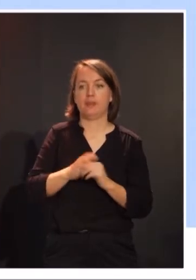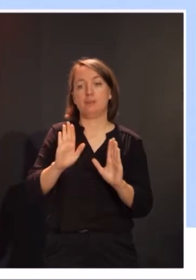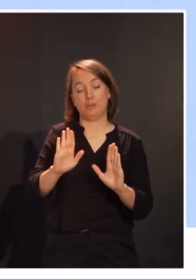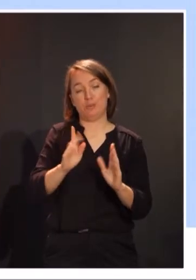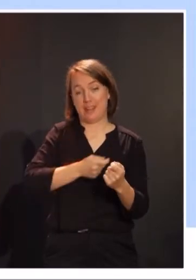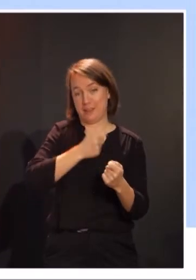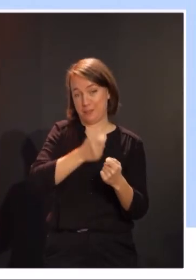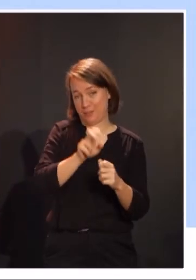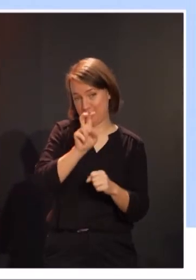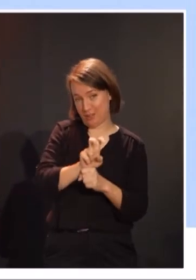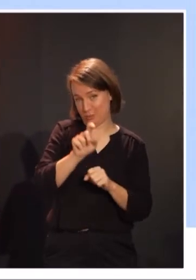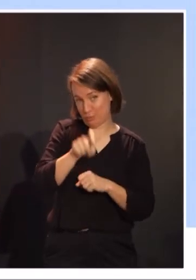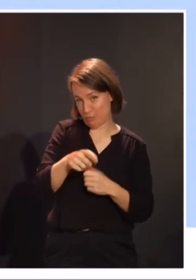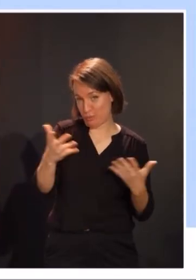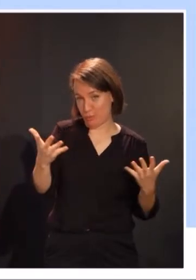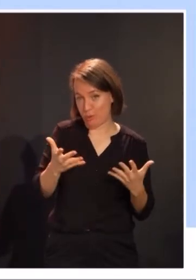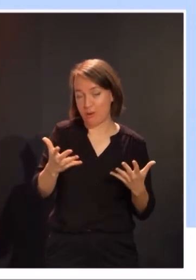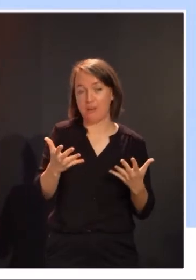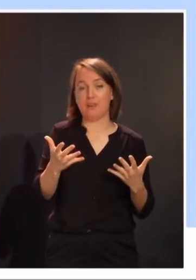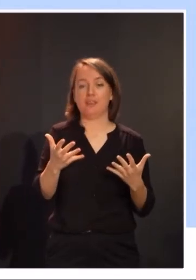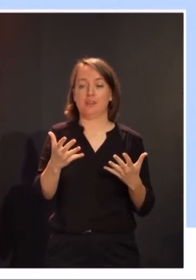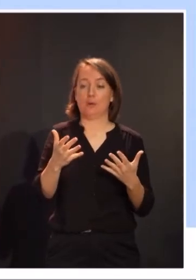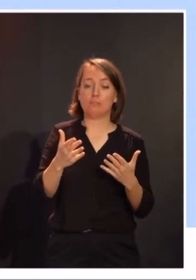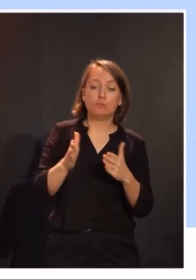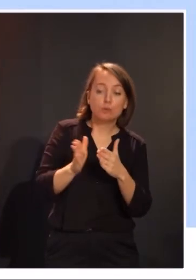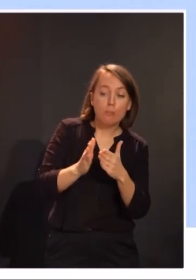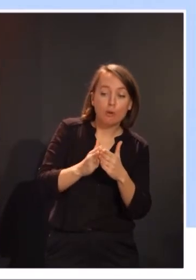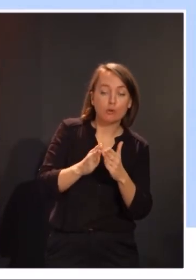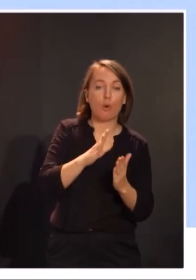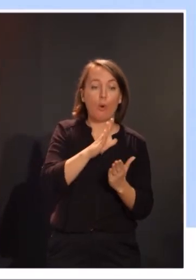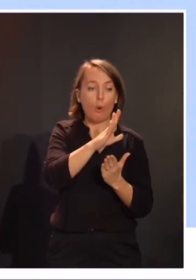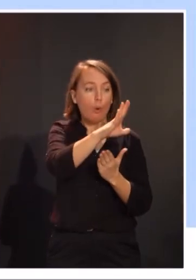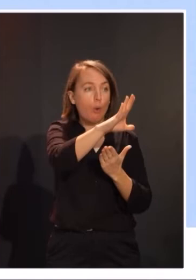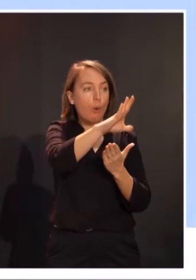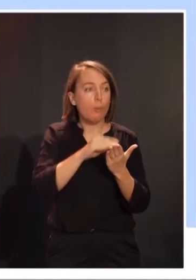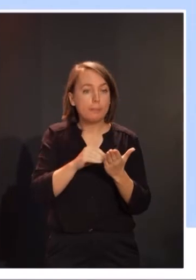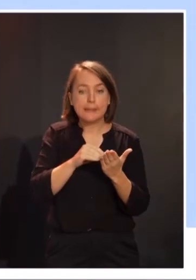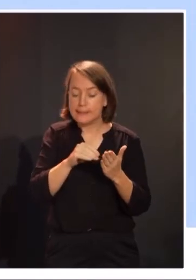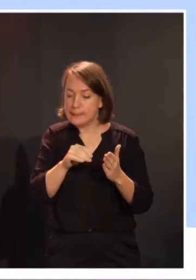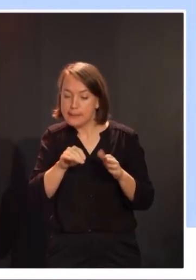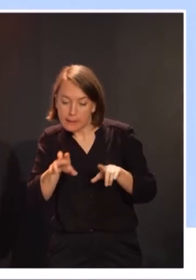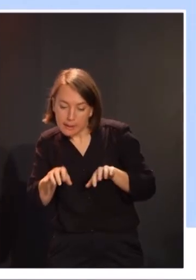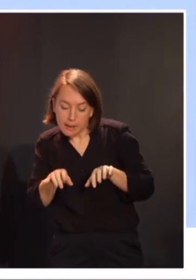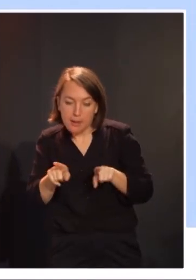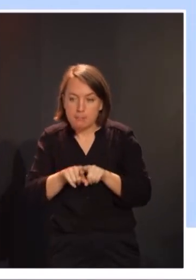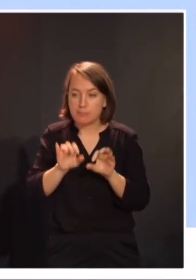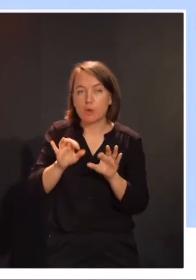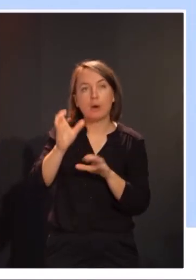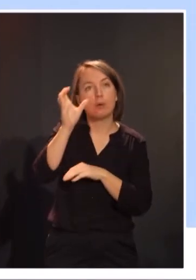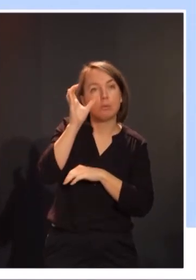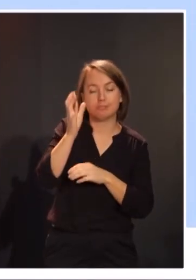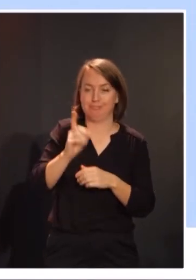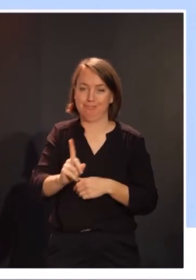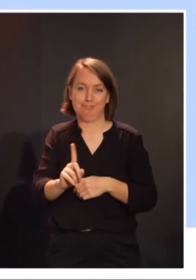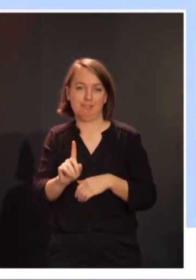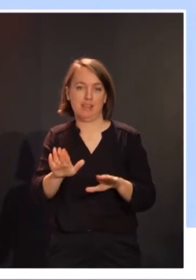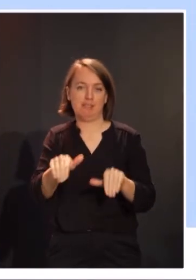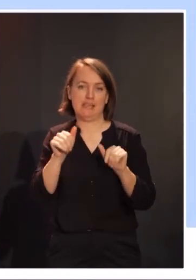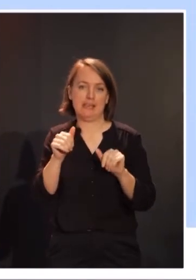copie pour privilégier l'écoute, éviter tout ce qui va être double tâche. Et puis aussi parce qu'on l'a dit tout à l'heure, étant donné qu'elle n'a